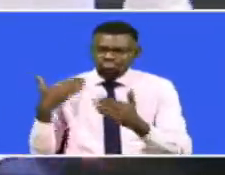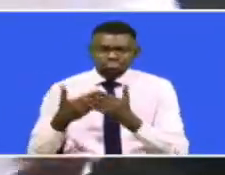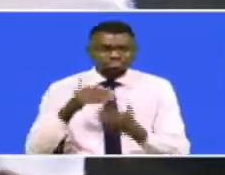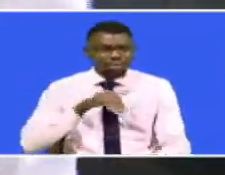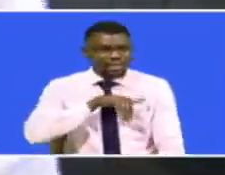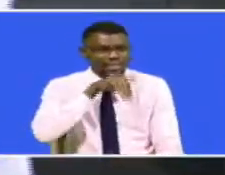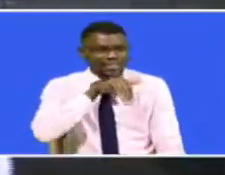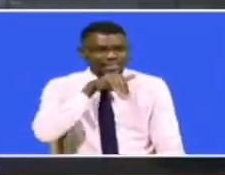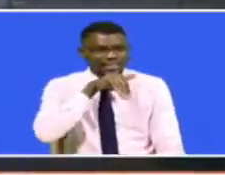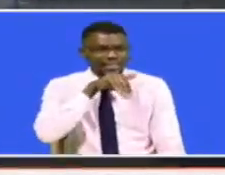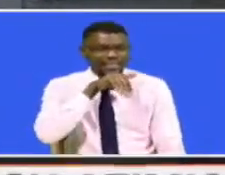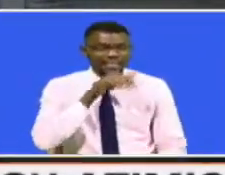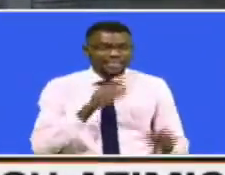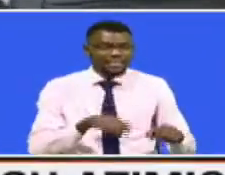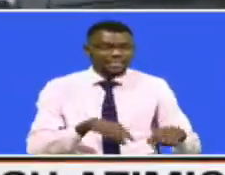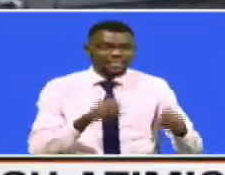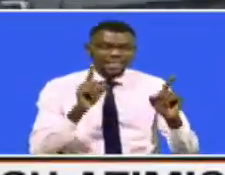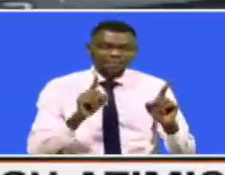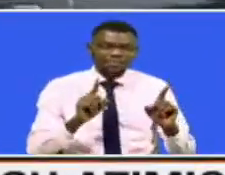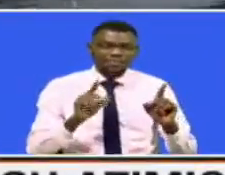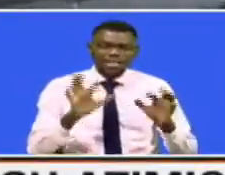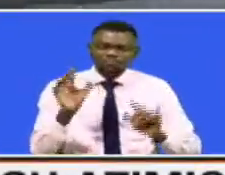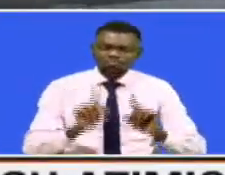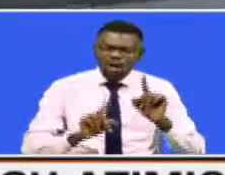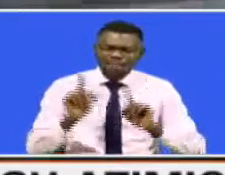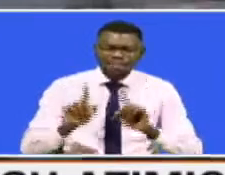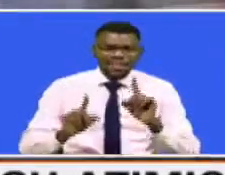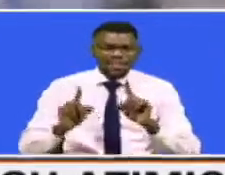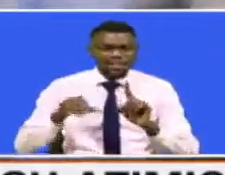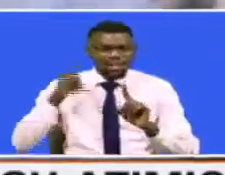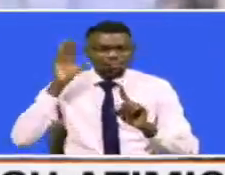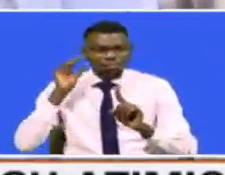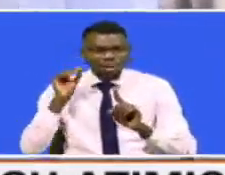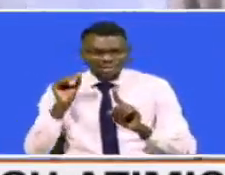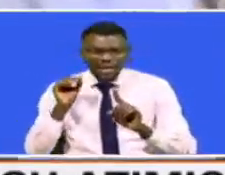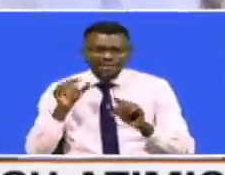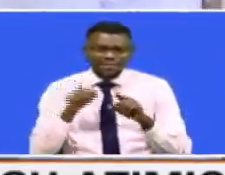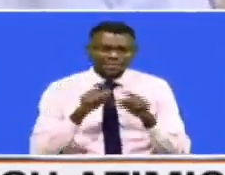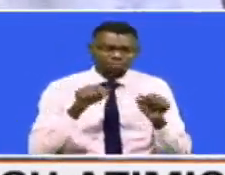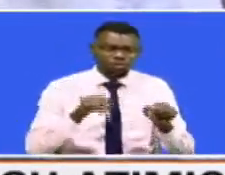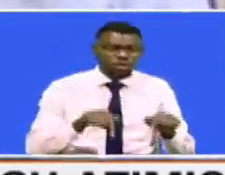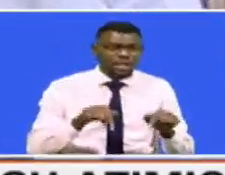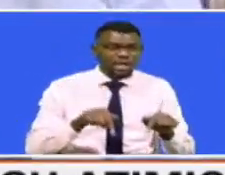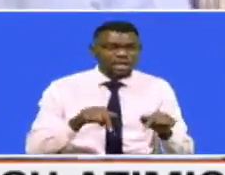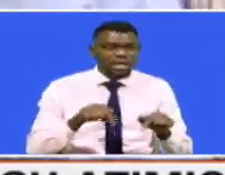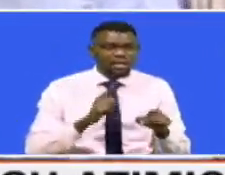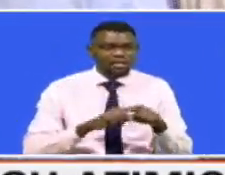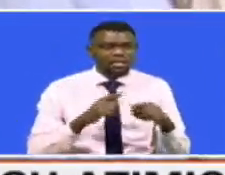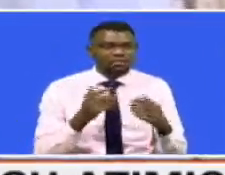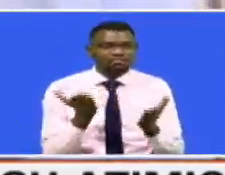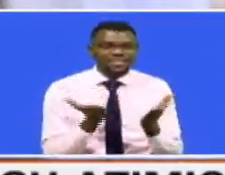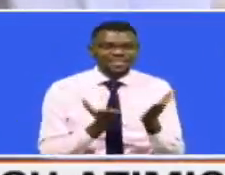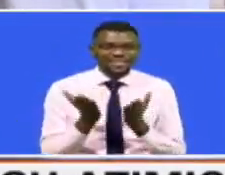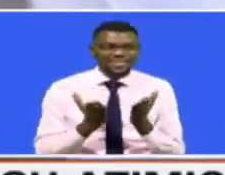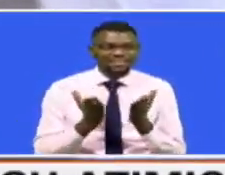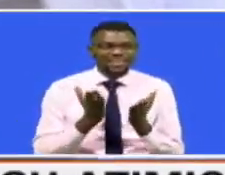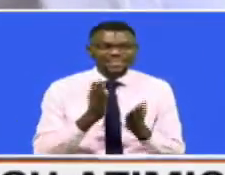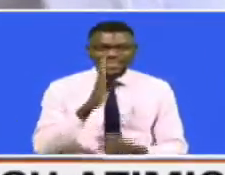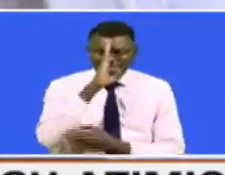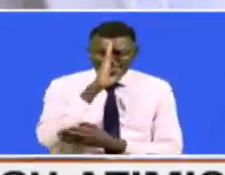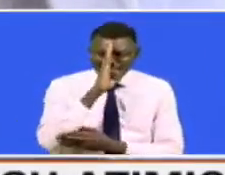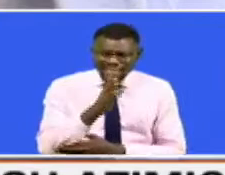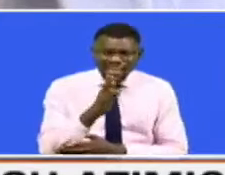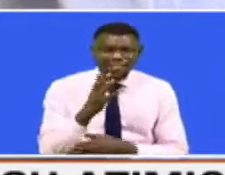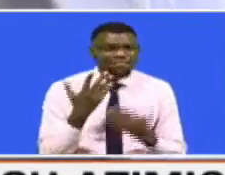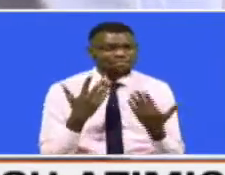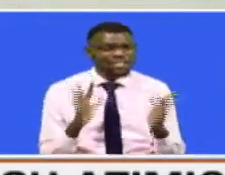kinara wa ODM Raila Odinga amekuwa katika ziara kaunti ya Mombasa, na leo hii baada ya kuhudhuria ibada ya Jumapili alikuwa